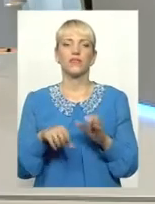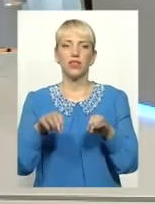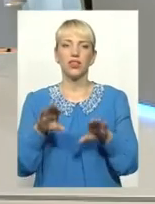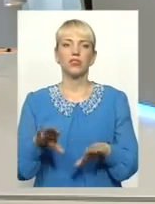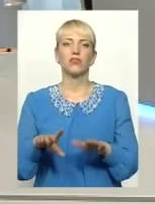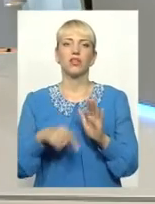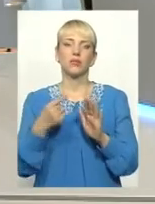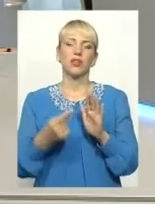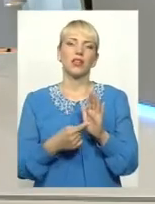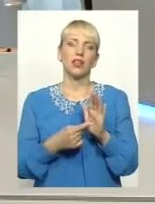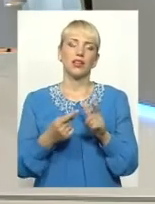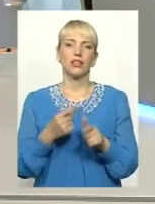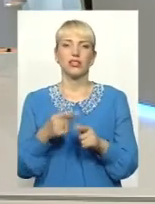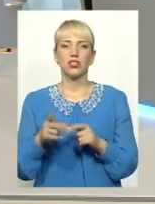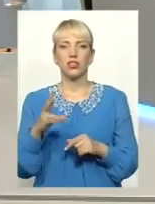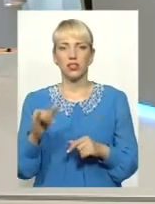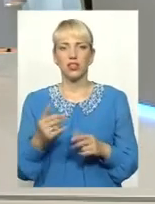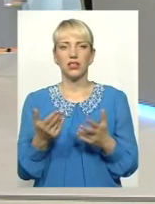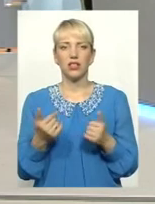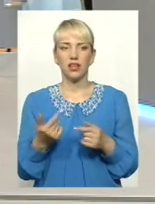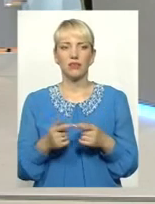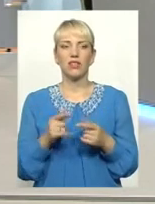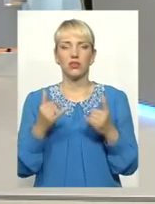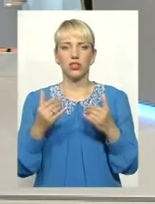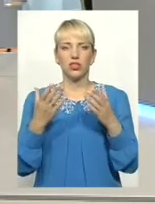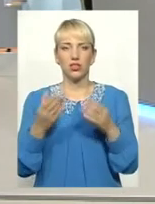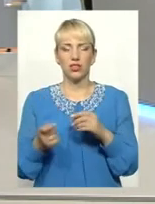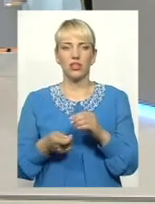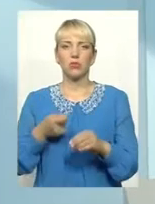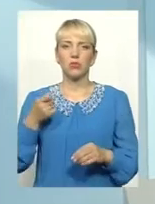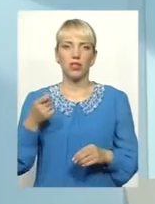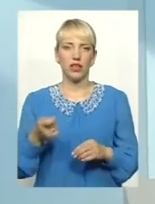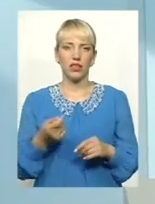на сьогоднішній день ми подали заявку земельне наше управління, яке вишукує